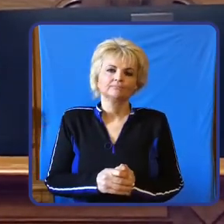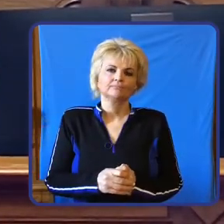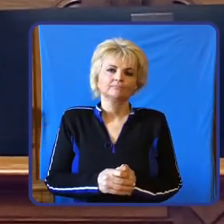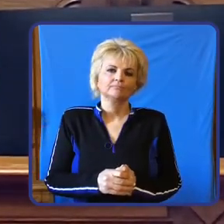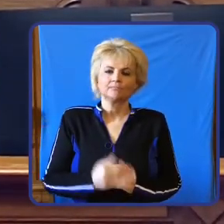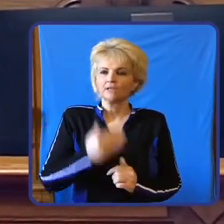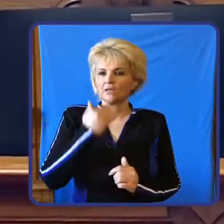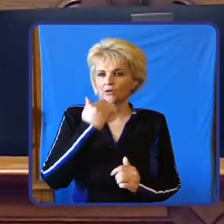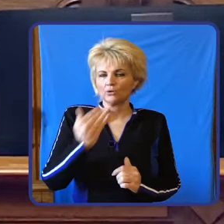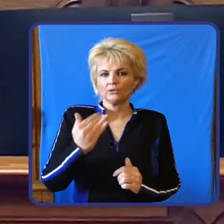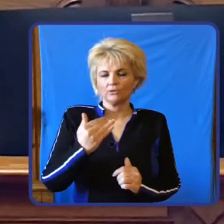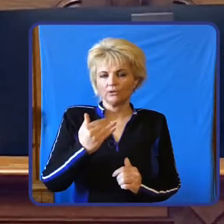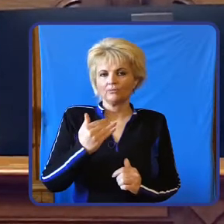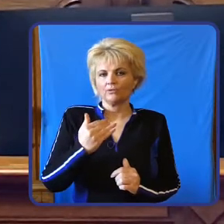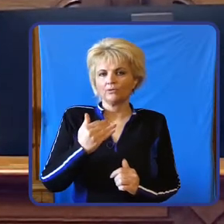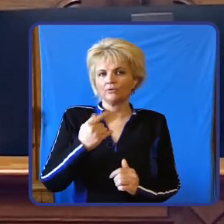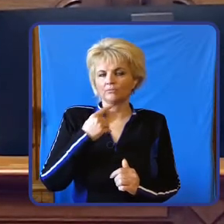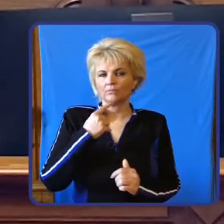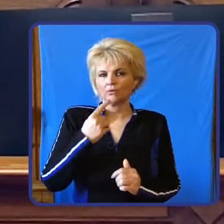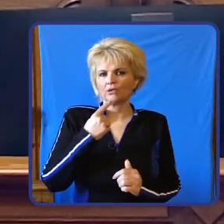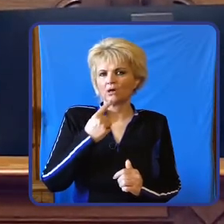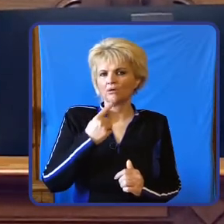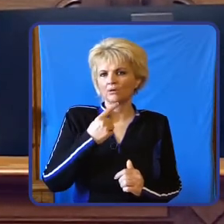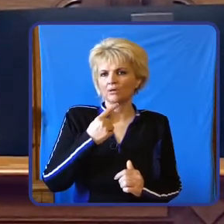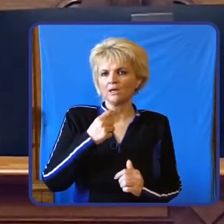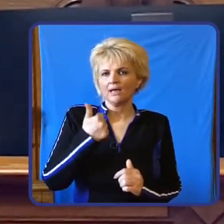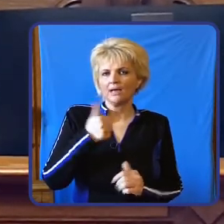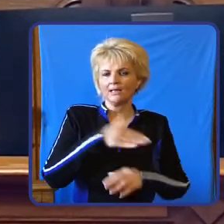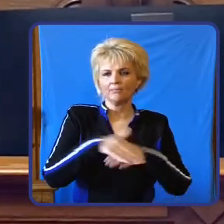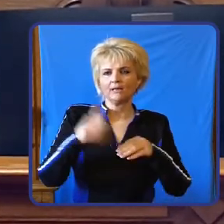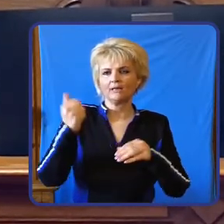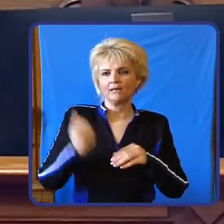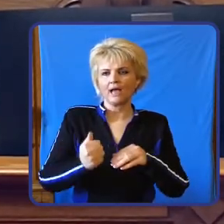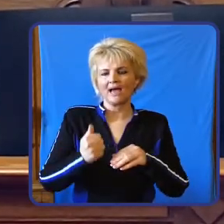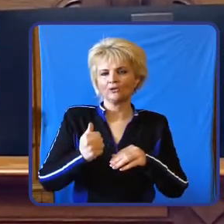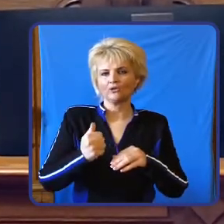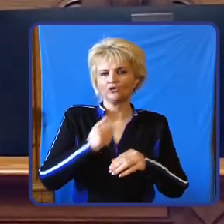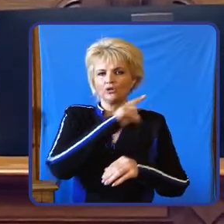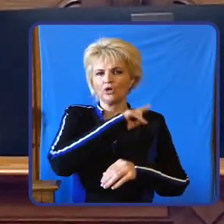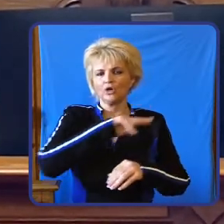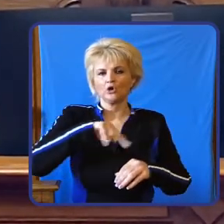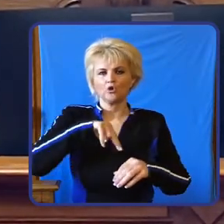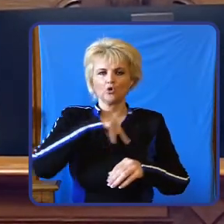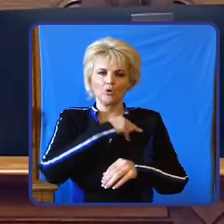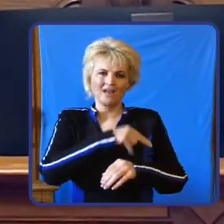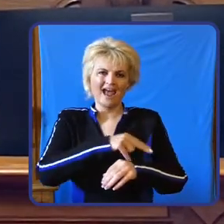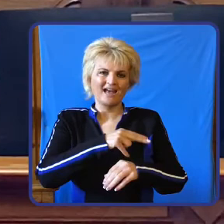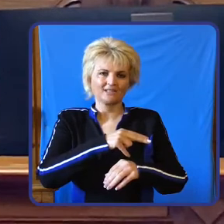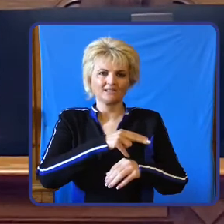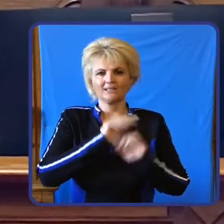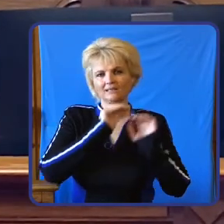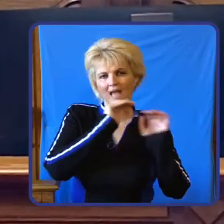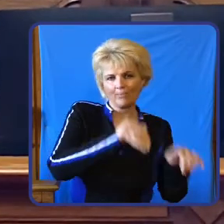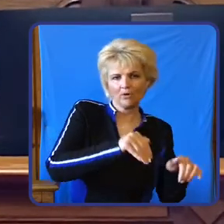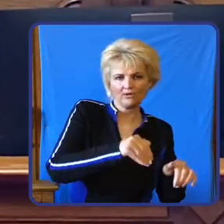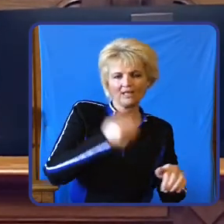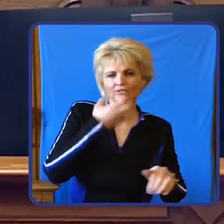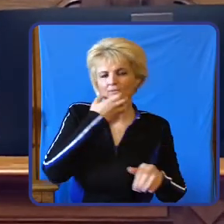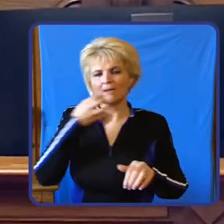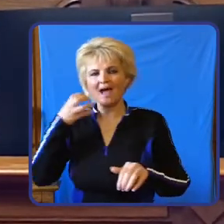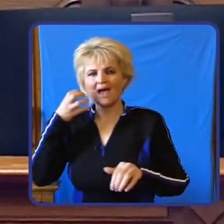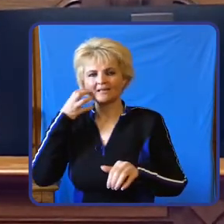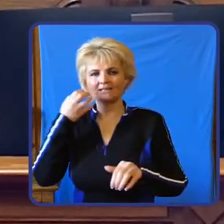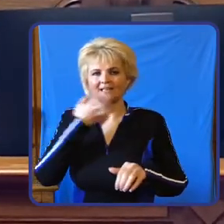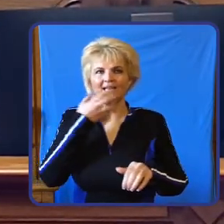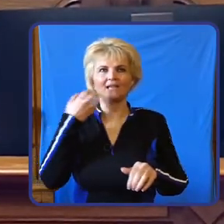És köszönöm, azt is emlékeztetett bennünket néhány dologra, többek között az 1 milliárdos javaslat a kórházba, hogy engedjük-e Márté tartozását és hasonló bájos